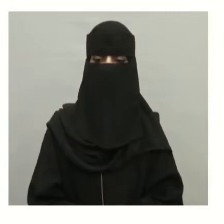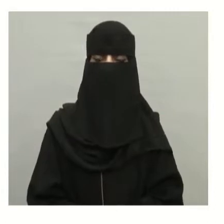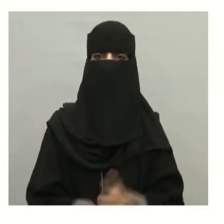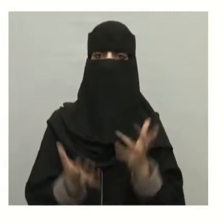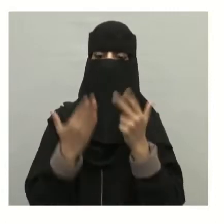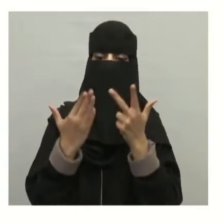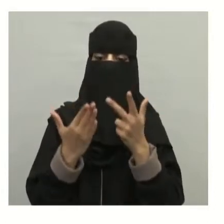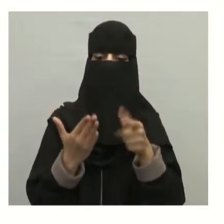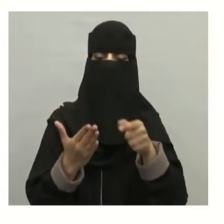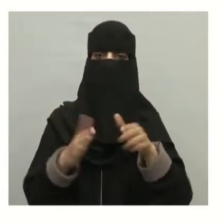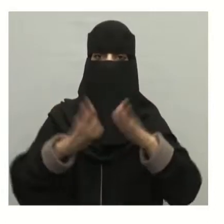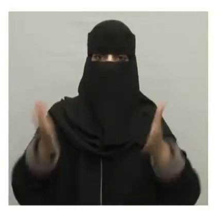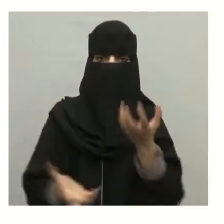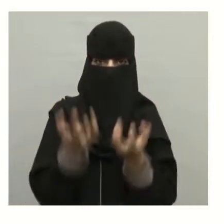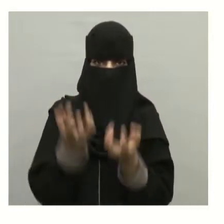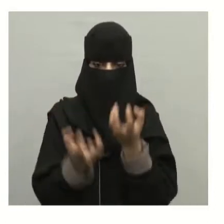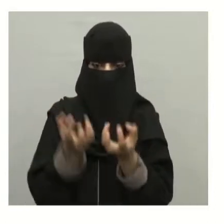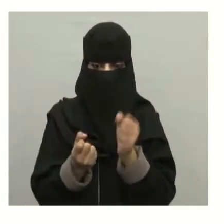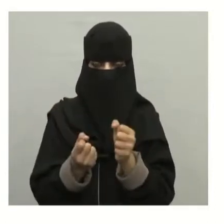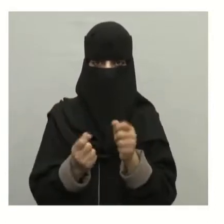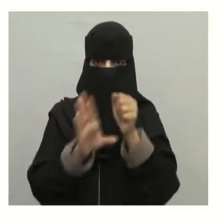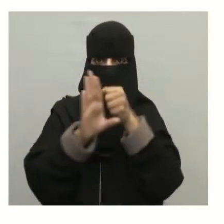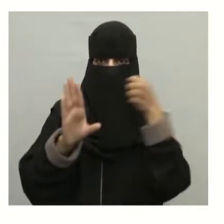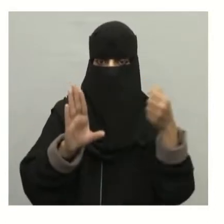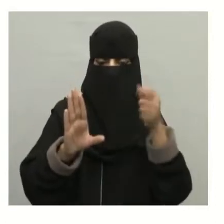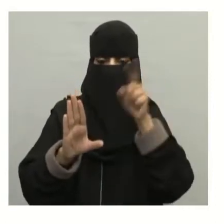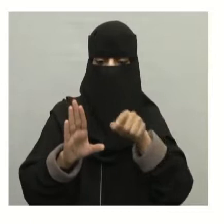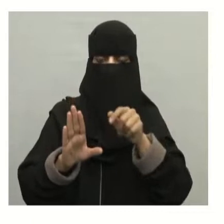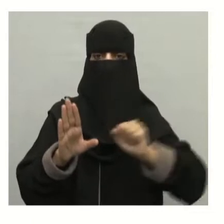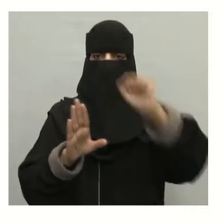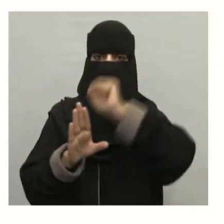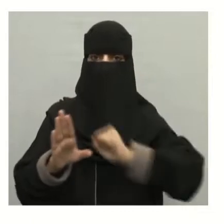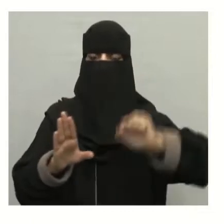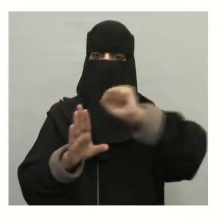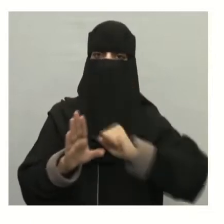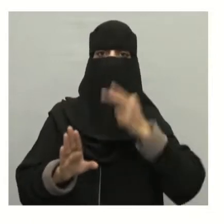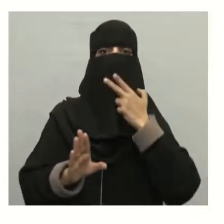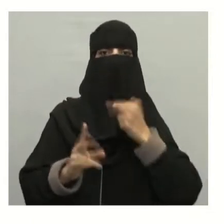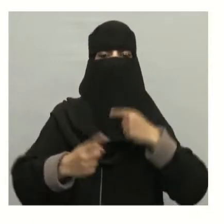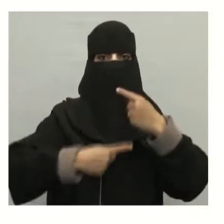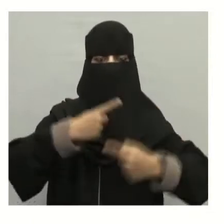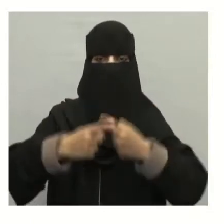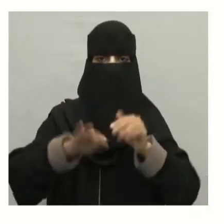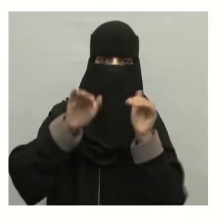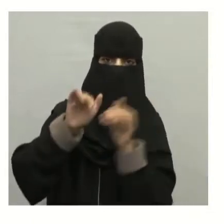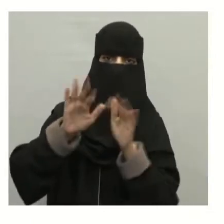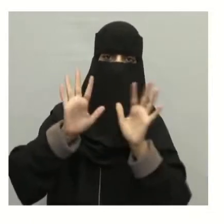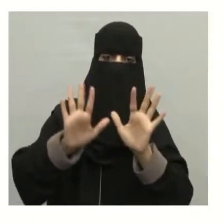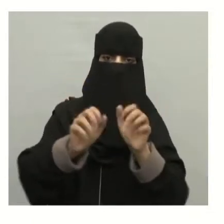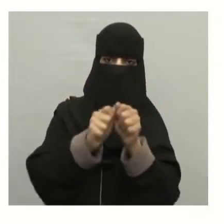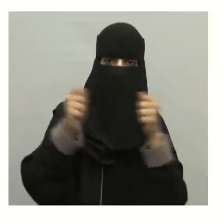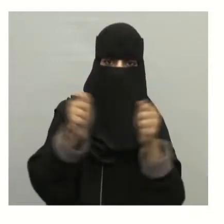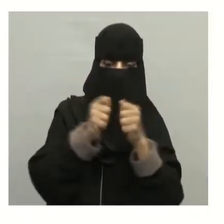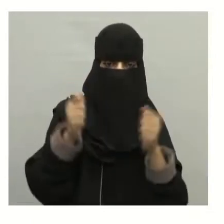موقد الغاز، الفرن، الثلاجة، جميعها يحتاج إلى مسح وتنظيف، وخزائن المطبخ أيضاً